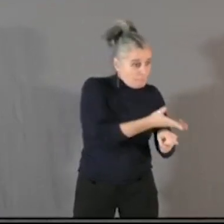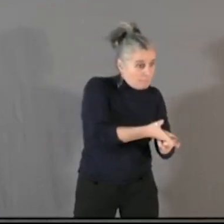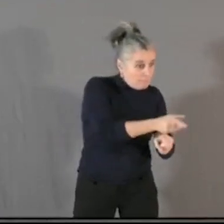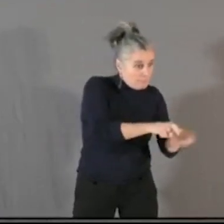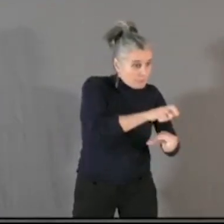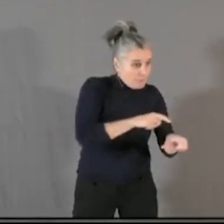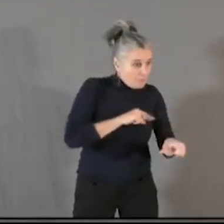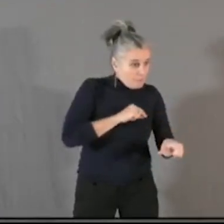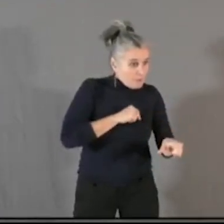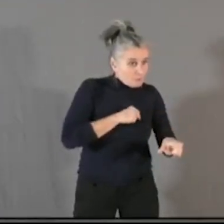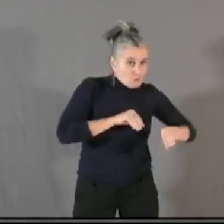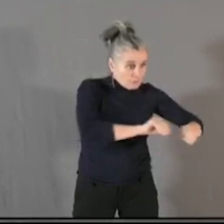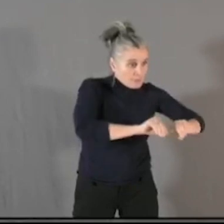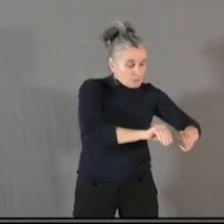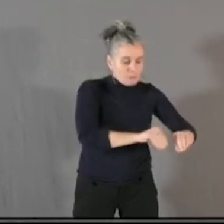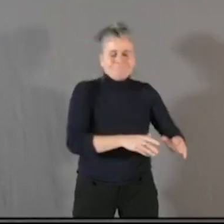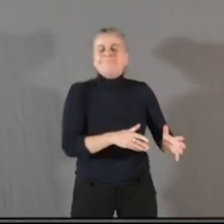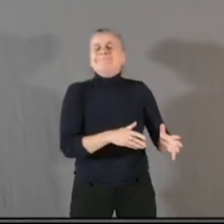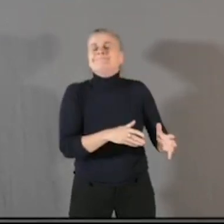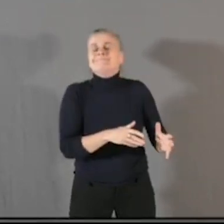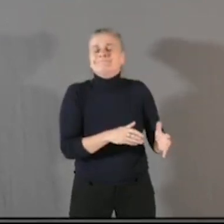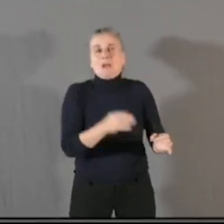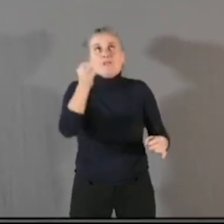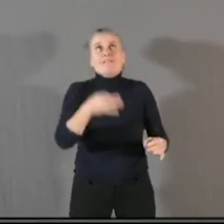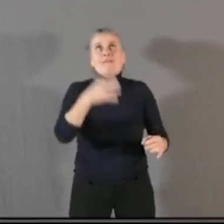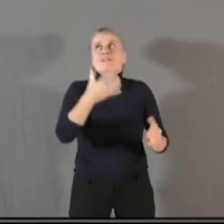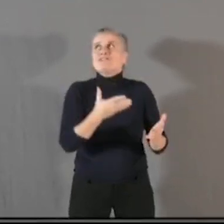de la magie, ça va même encore plus loin,